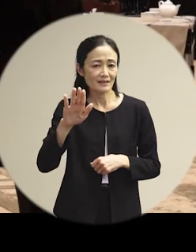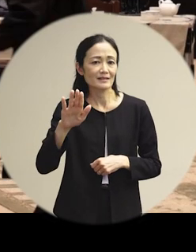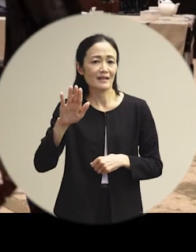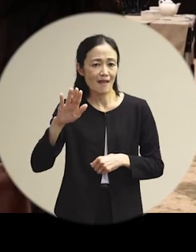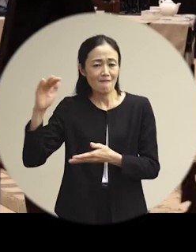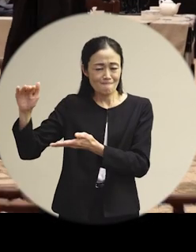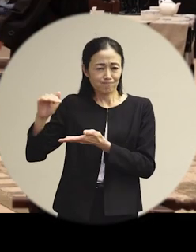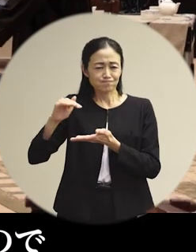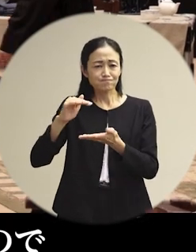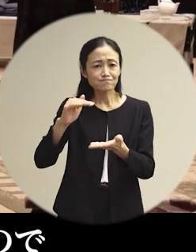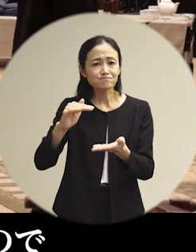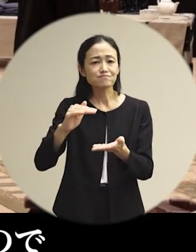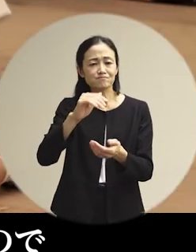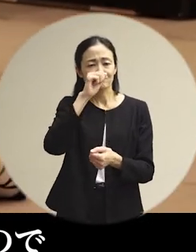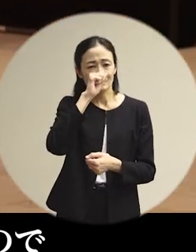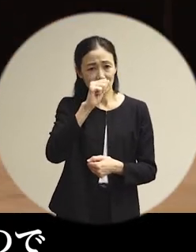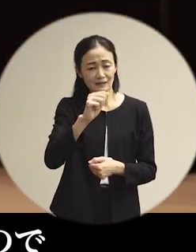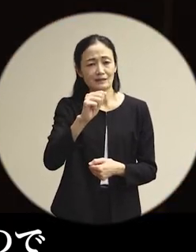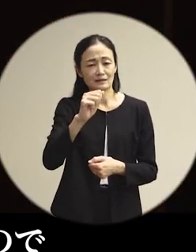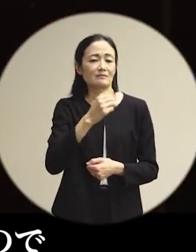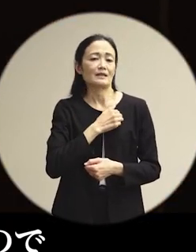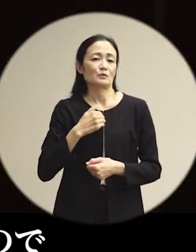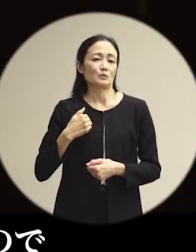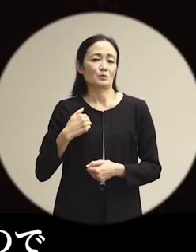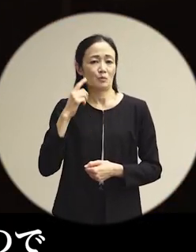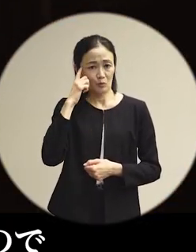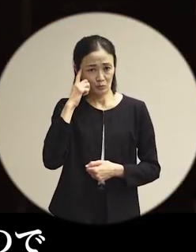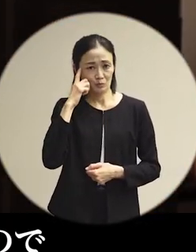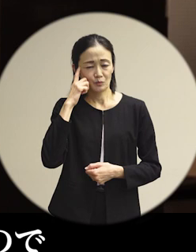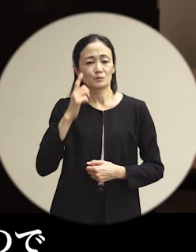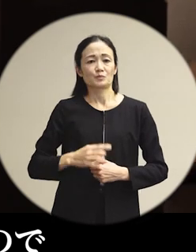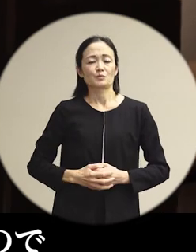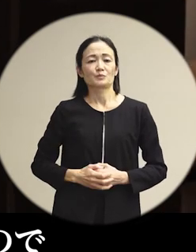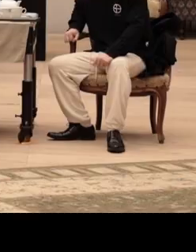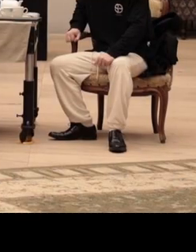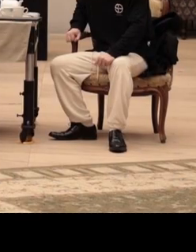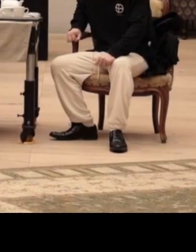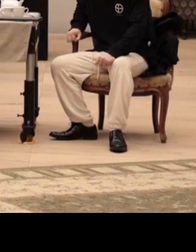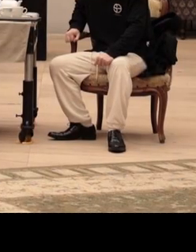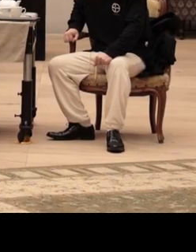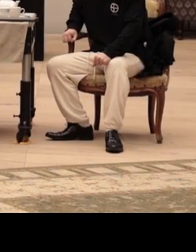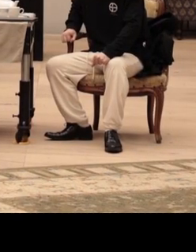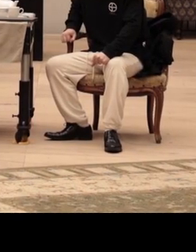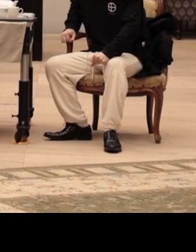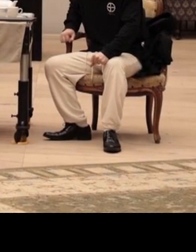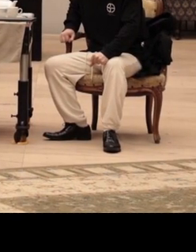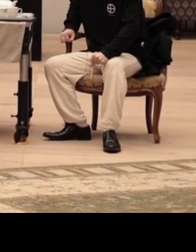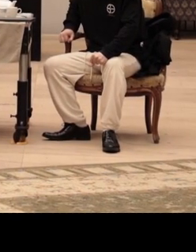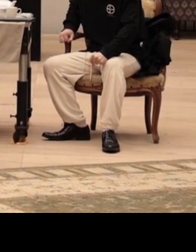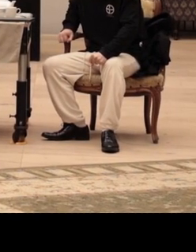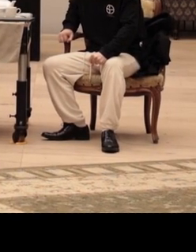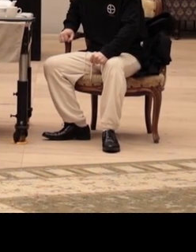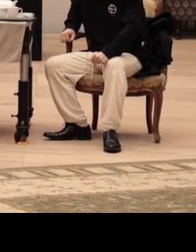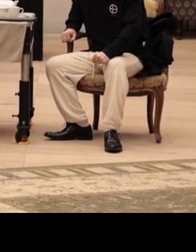るものというものが少しでもいいものになる可能性はあるのかもしれないなというふうに思ったので。 残念ですよ、エル